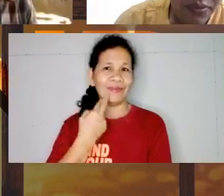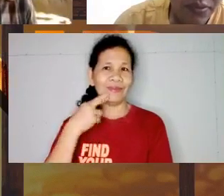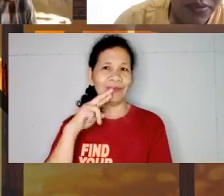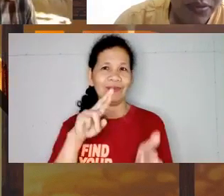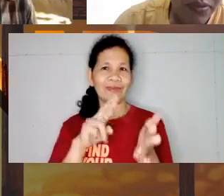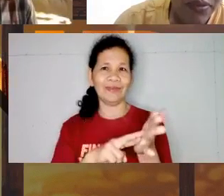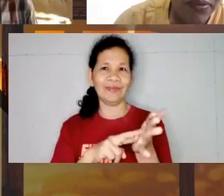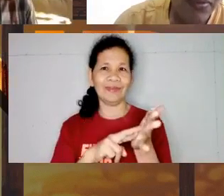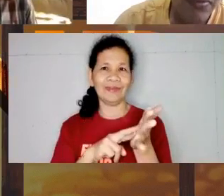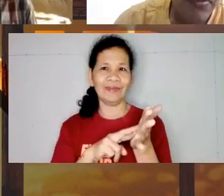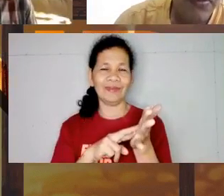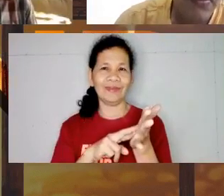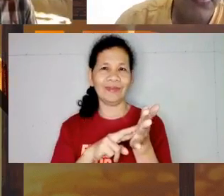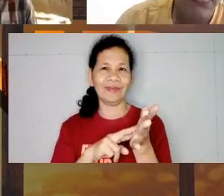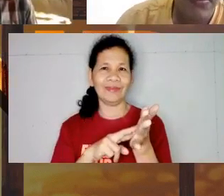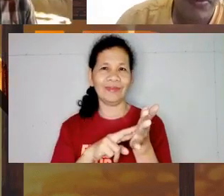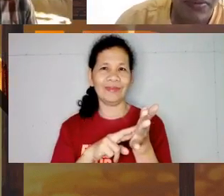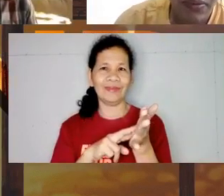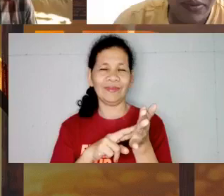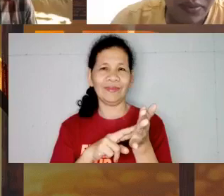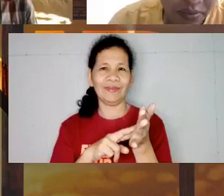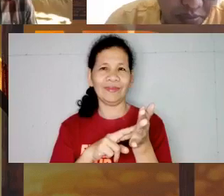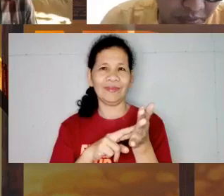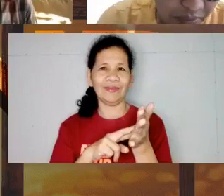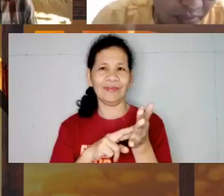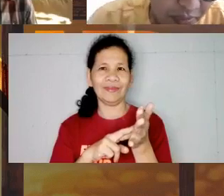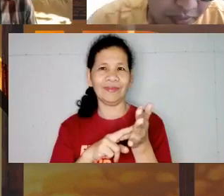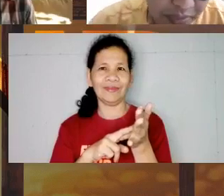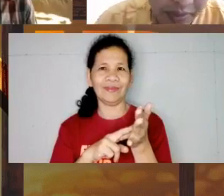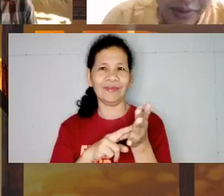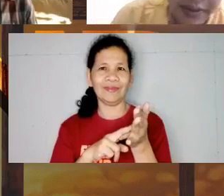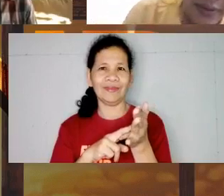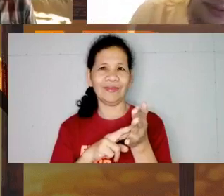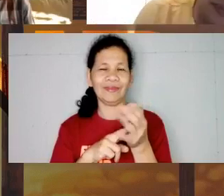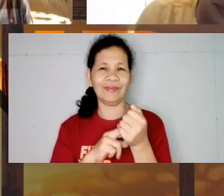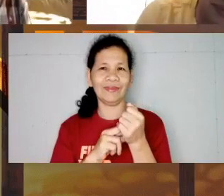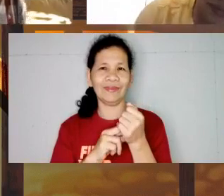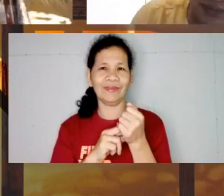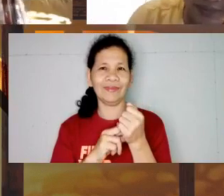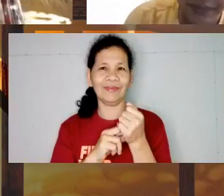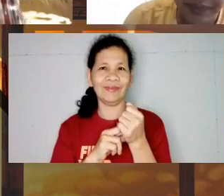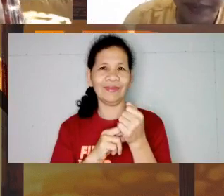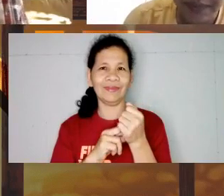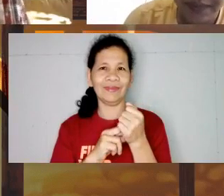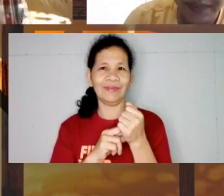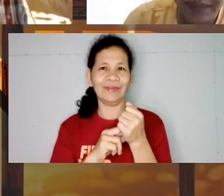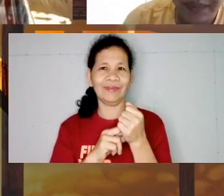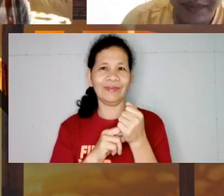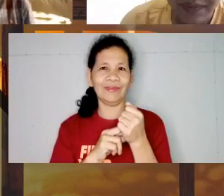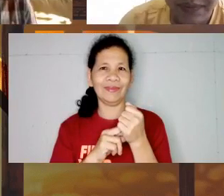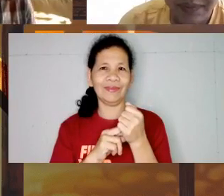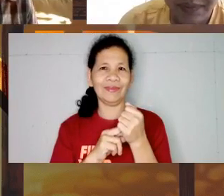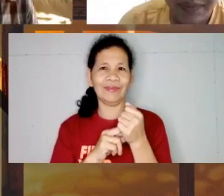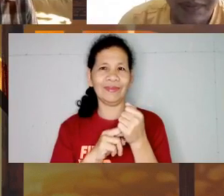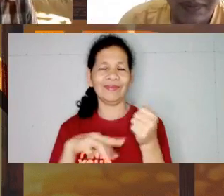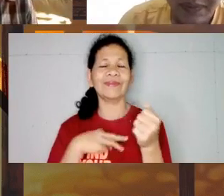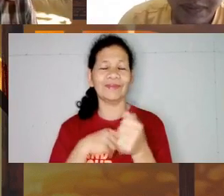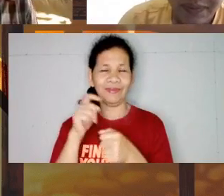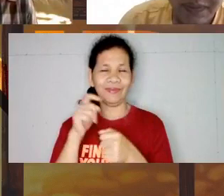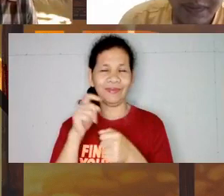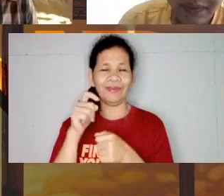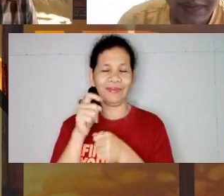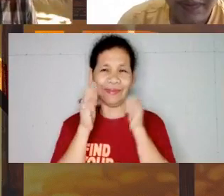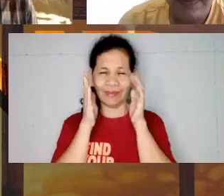reflections. At sa umagang ito, ang napakahalagang tutukan natin itong words of